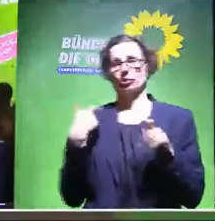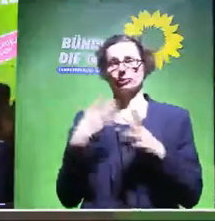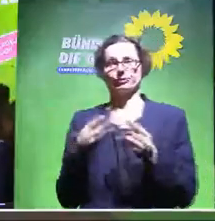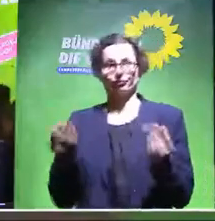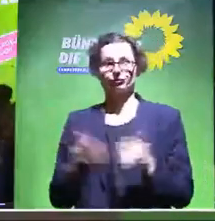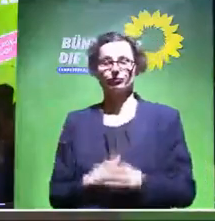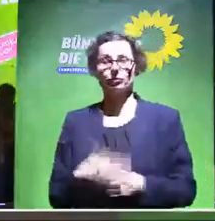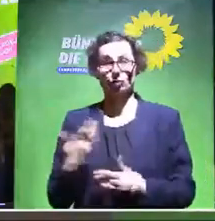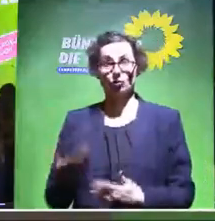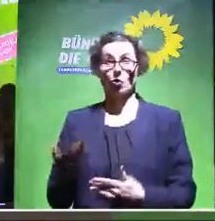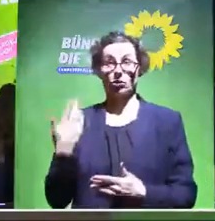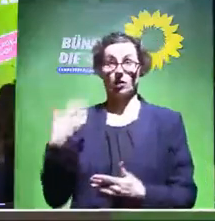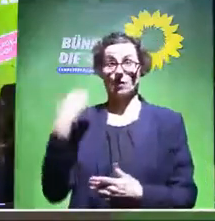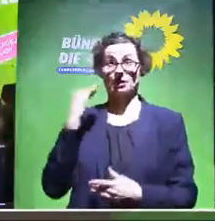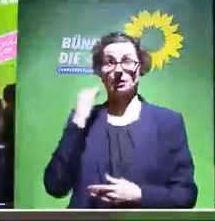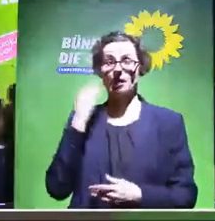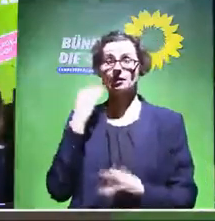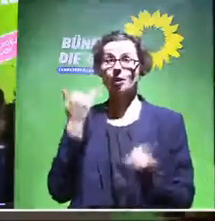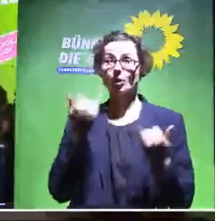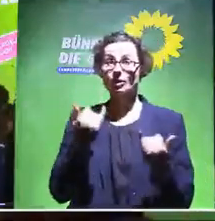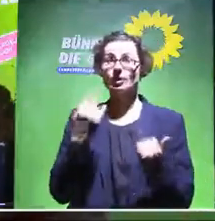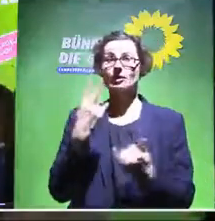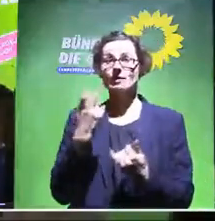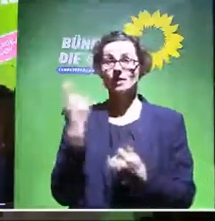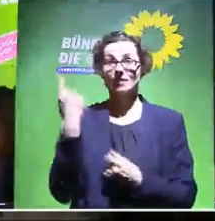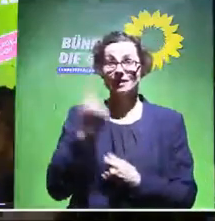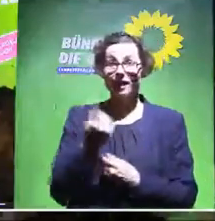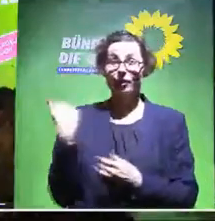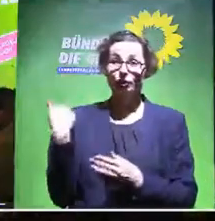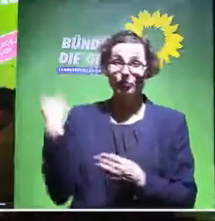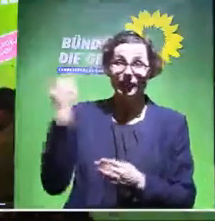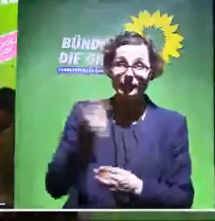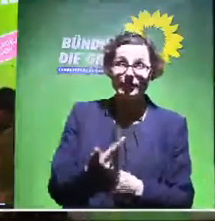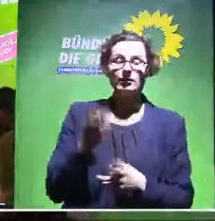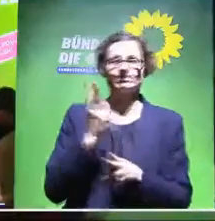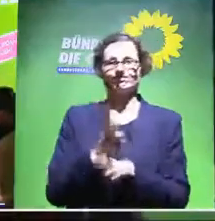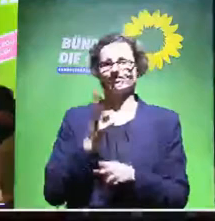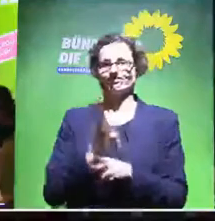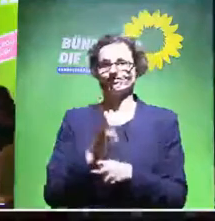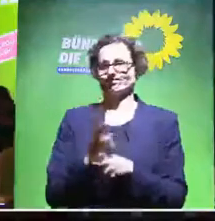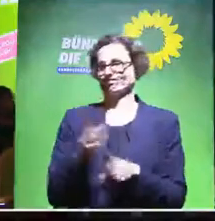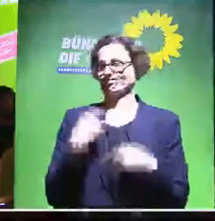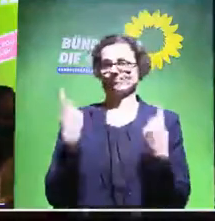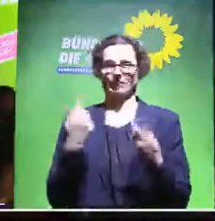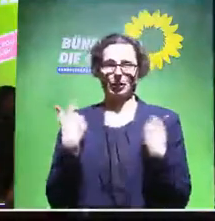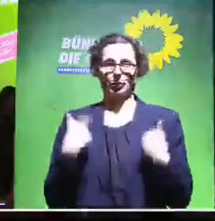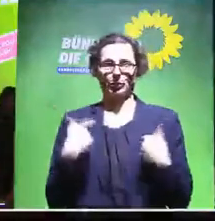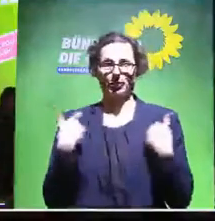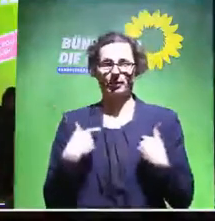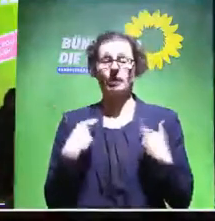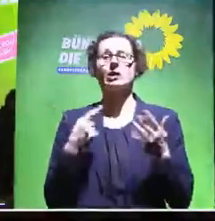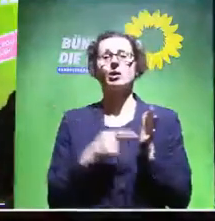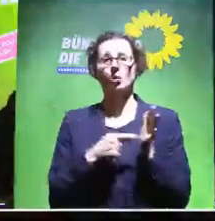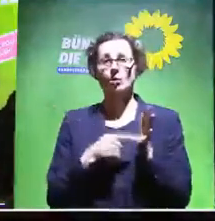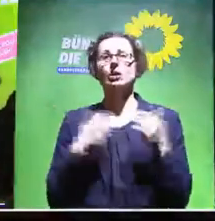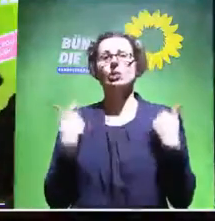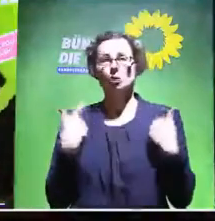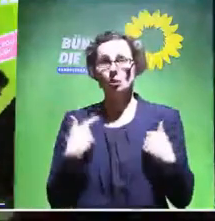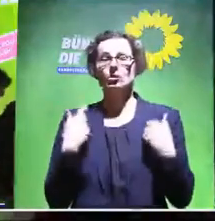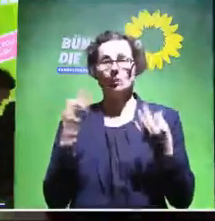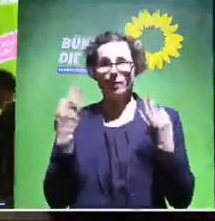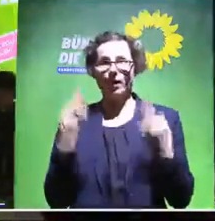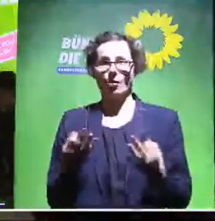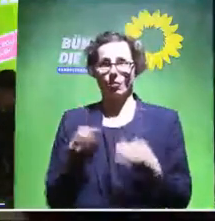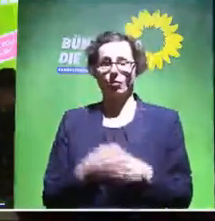erledigt. Und heute, fast 20 Jahre später, da sitzen wir alle hier, weil es uns Grüne braucht, weil